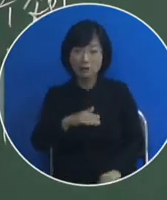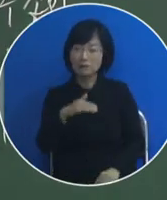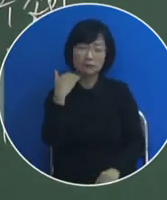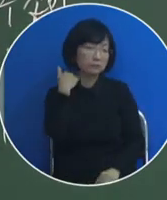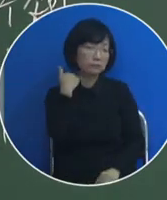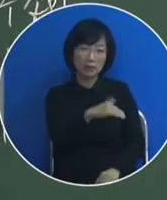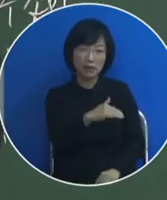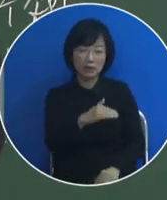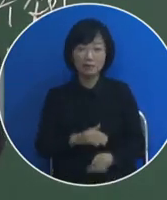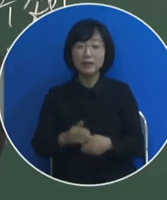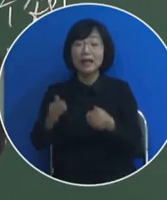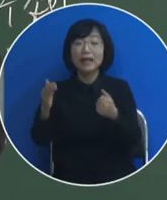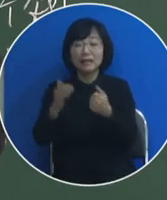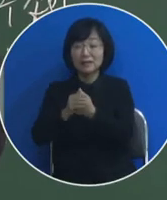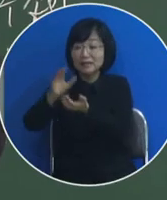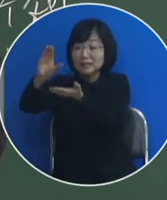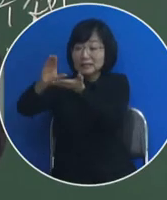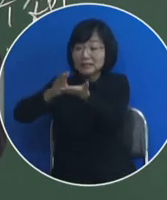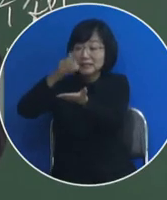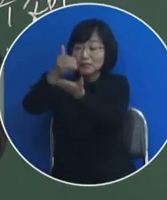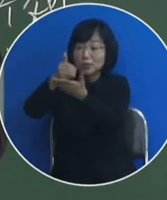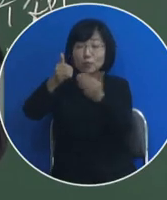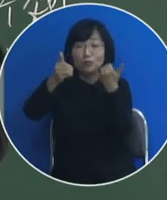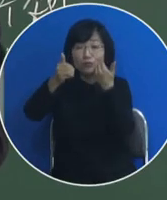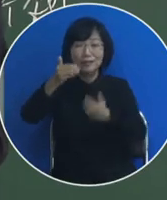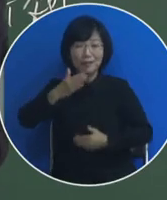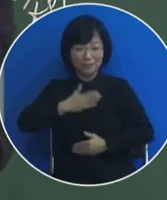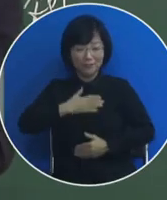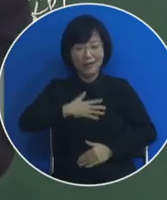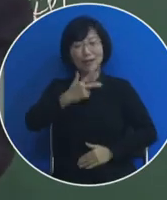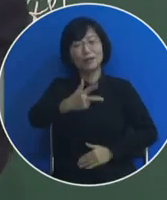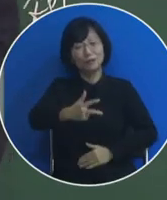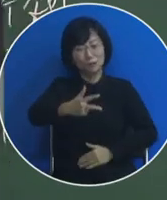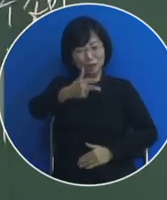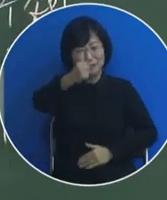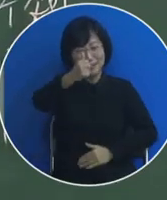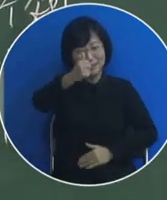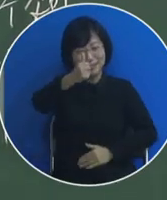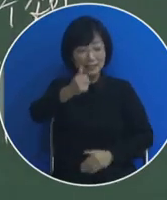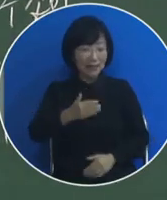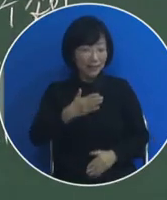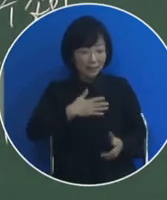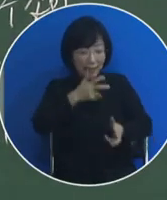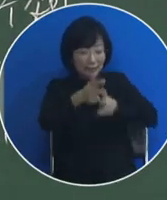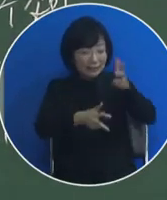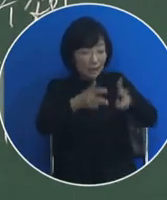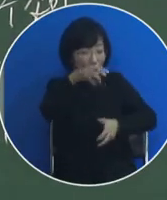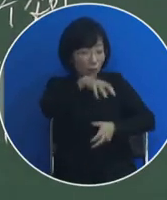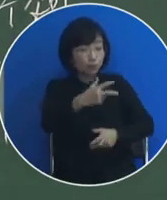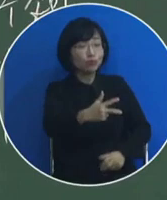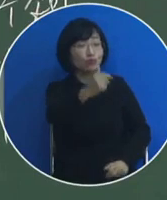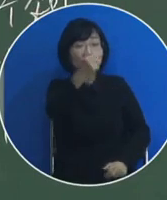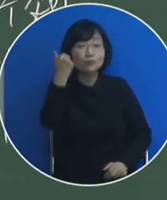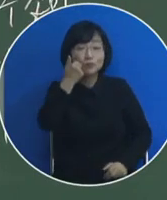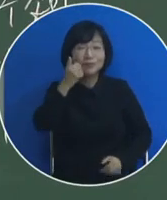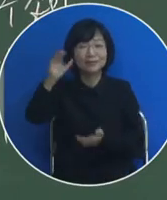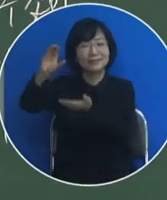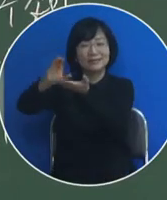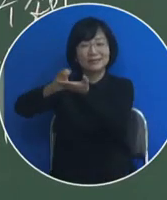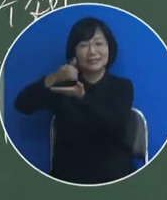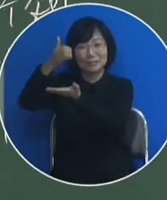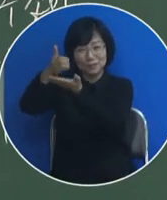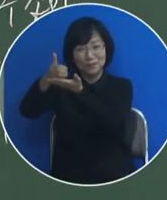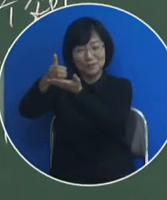그리스도가 나의 주인이 되십니다. That's why Christ must become my master. 그리스도가 여러분 사업의 주인이 되십니다. And Christ must become the master of your business.